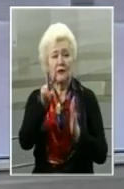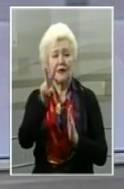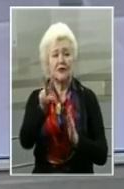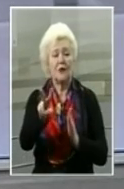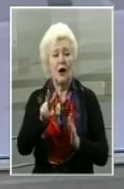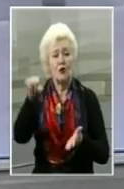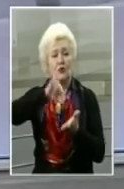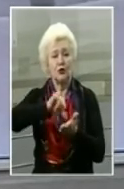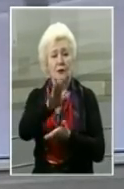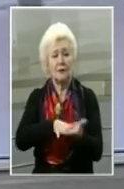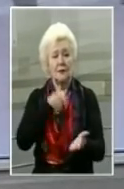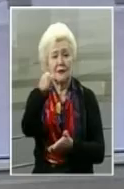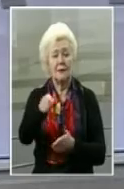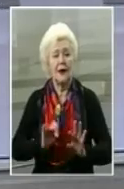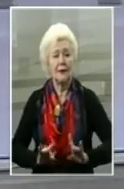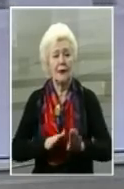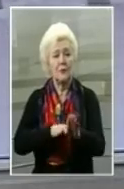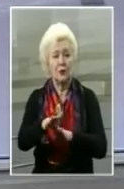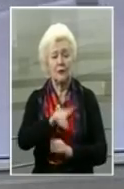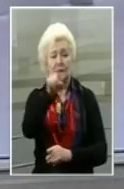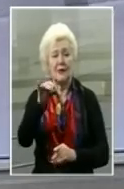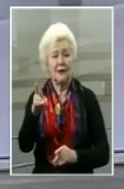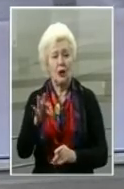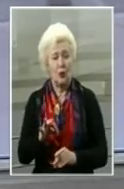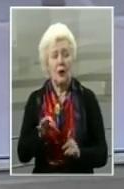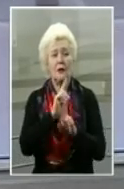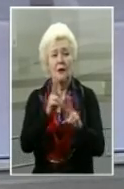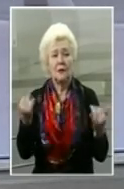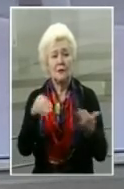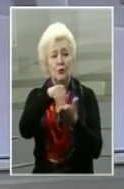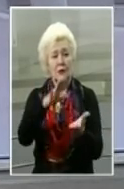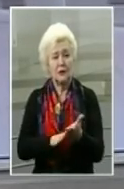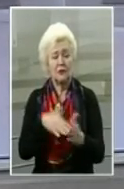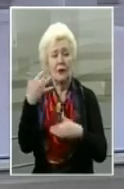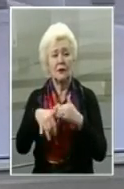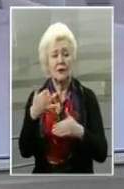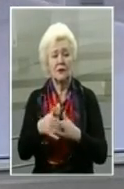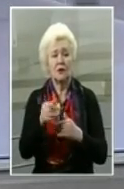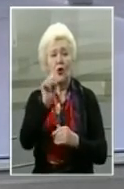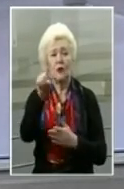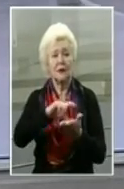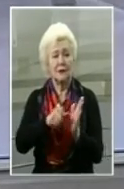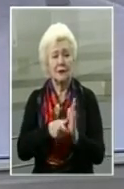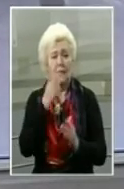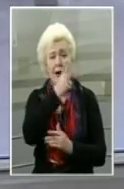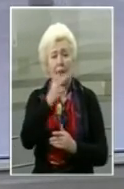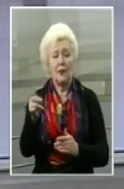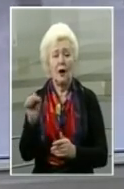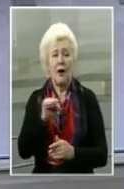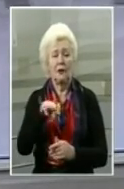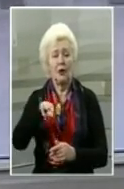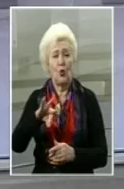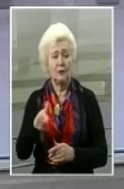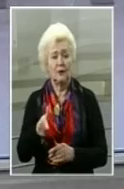учасники подали заяви на проходження ЗНО. Як сьогодні реєструвались херсонські 11-класники, бачила Анна